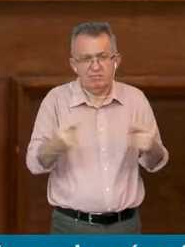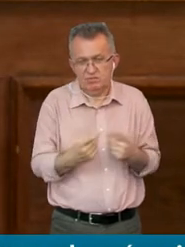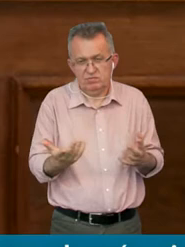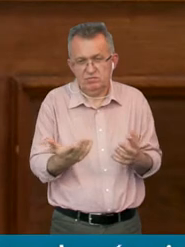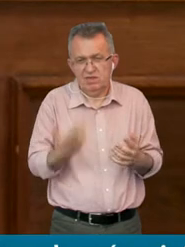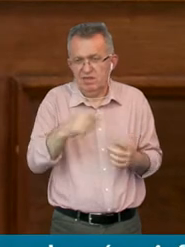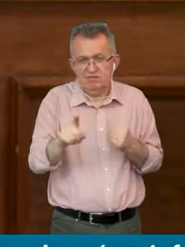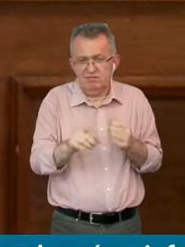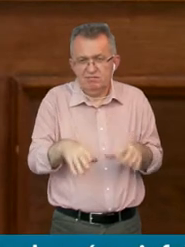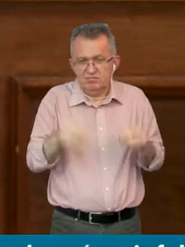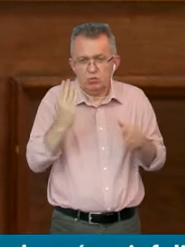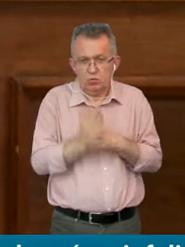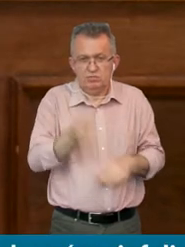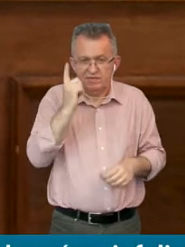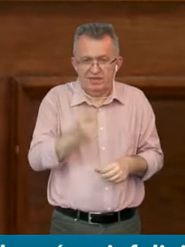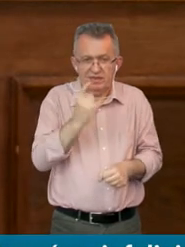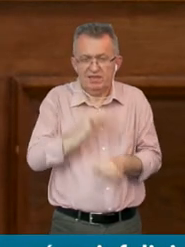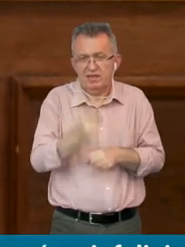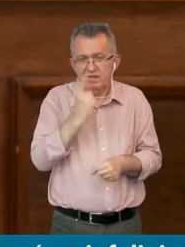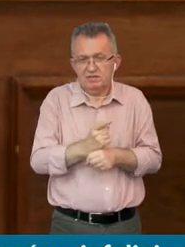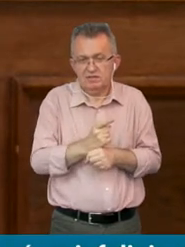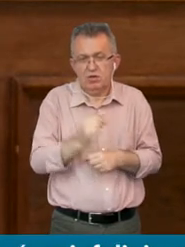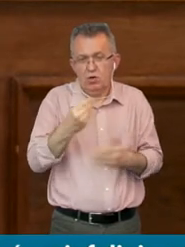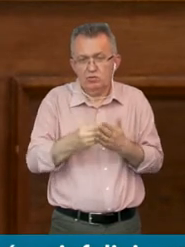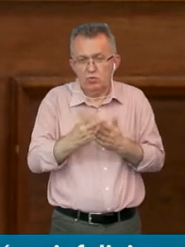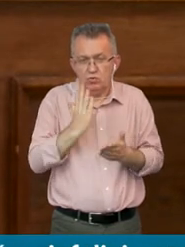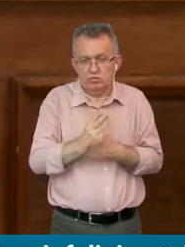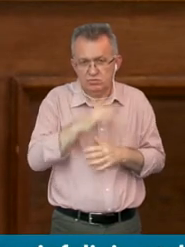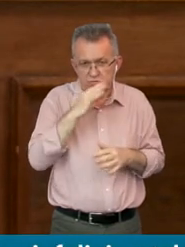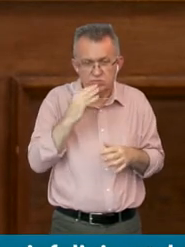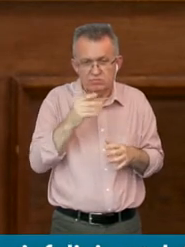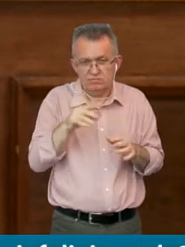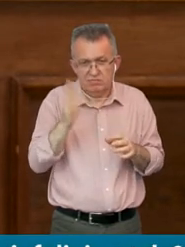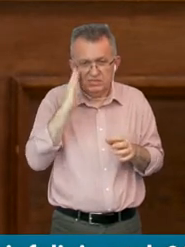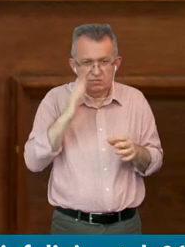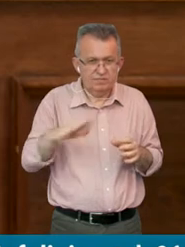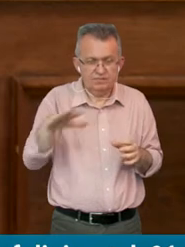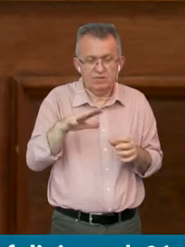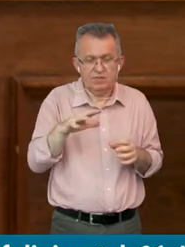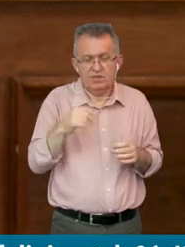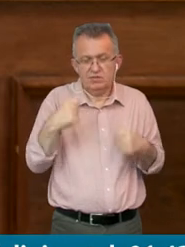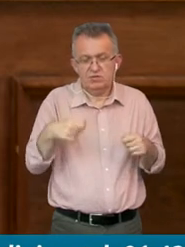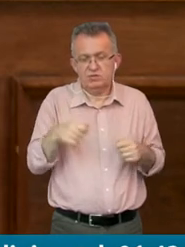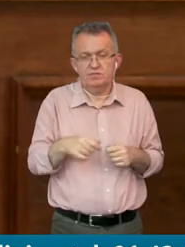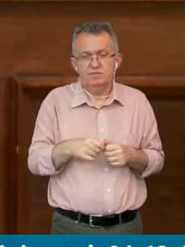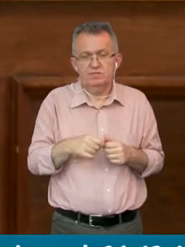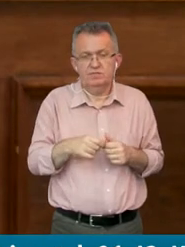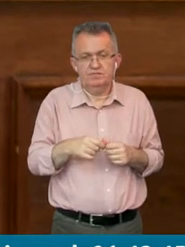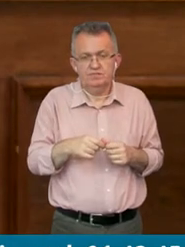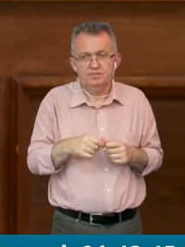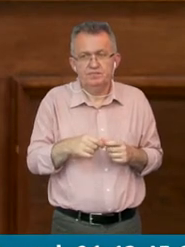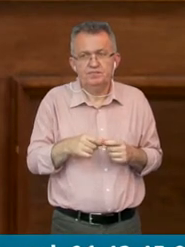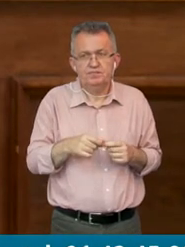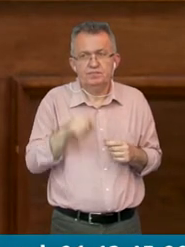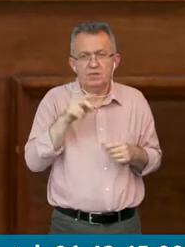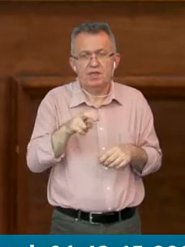jest ten moment. My już podjęliśmy kroki, które kosztowały nas bardzo dużo, nas jako mieszkańców Szczecina, ponieważ